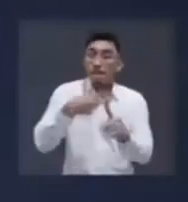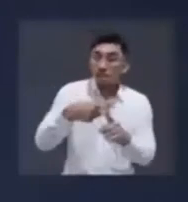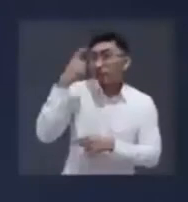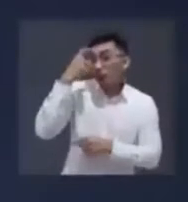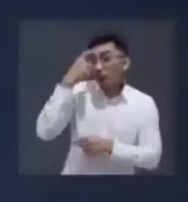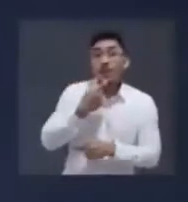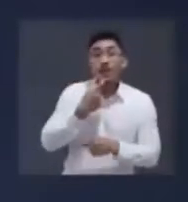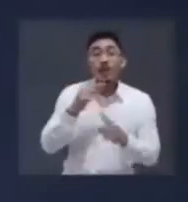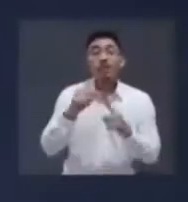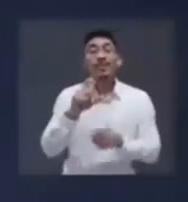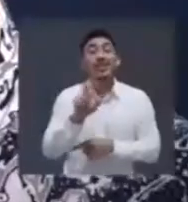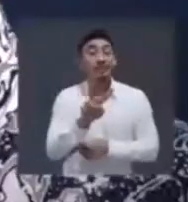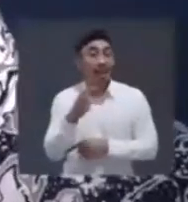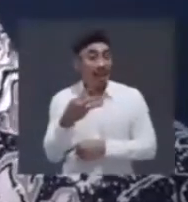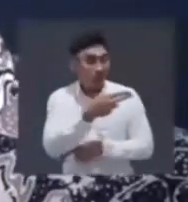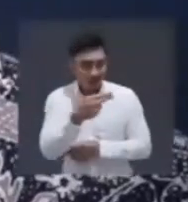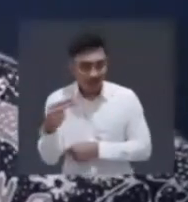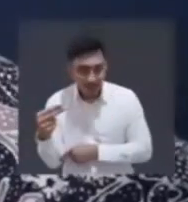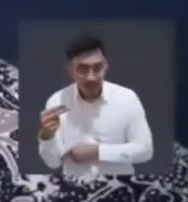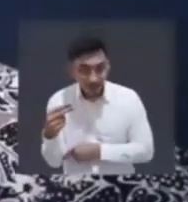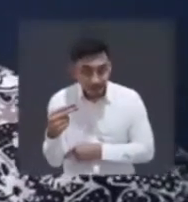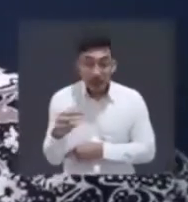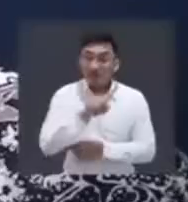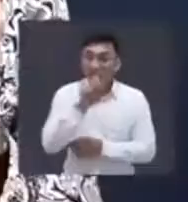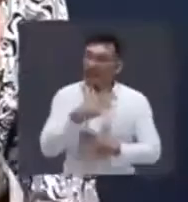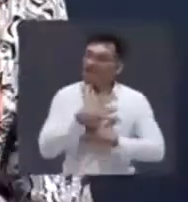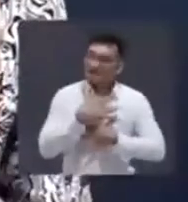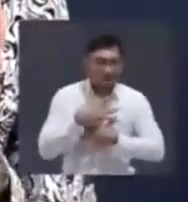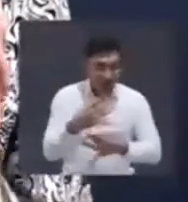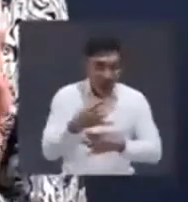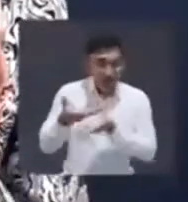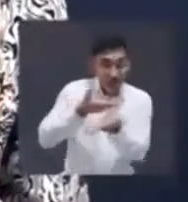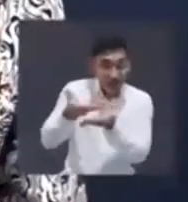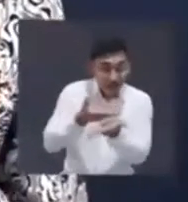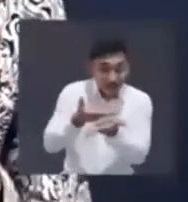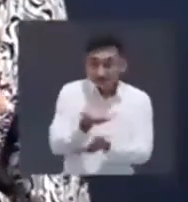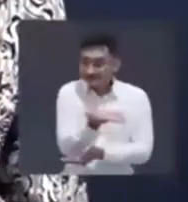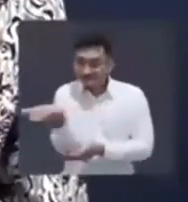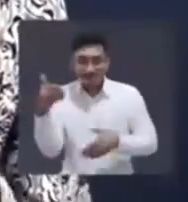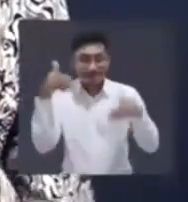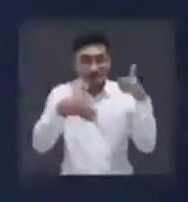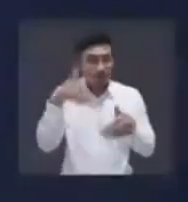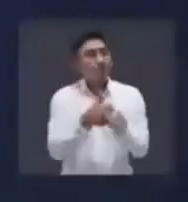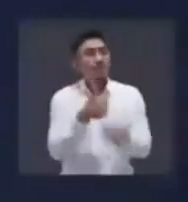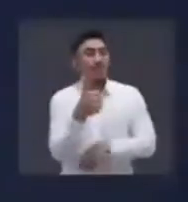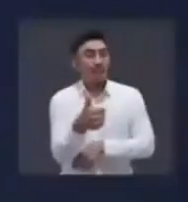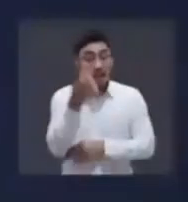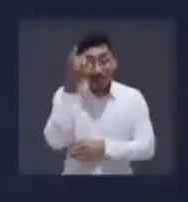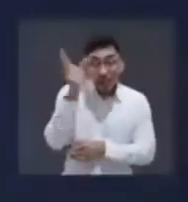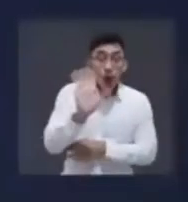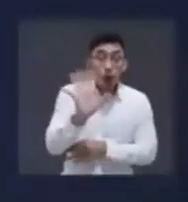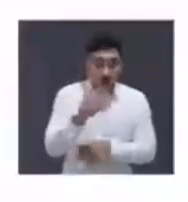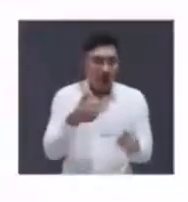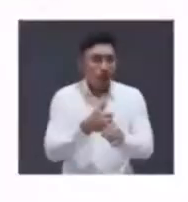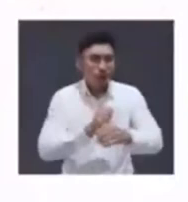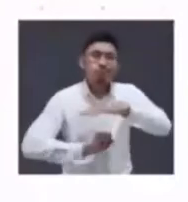menyajikan keterampilan keterampilan dan pengetahuan seputar PCP di Indonesia ada Kuis menarik interaktif yang bisa di